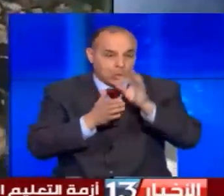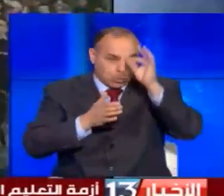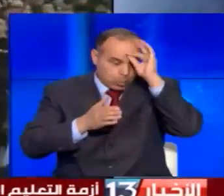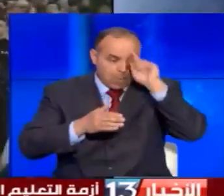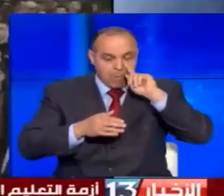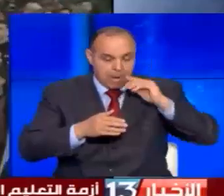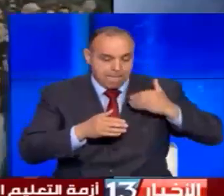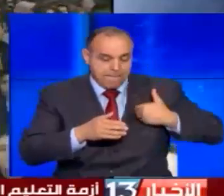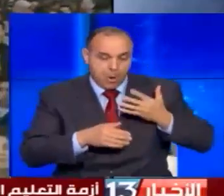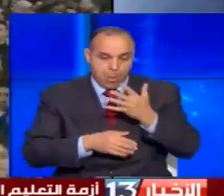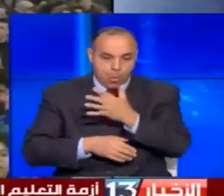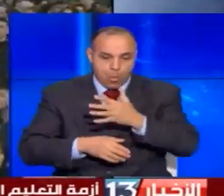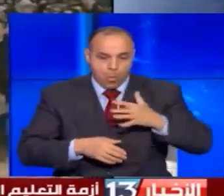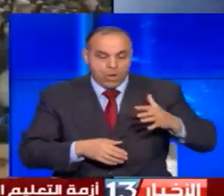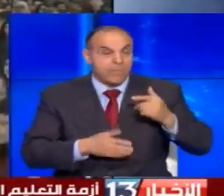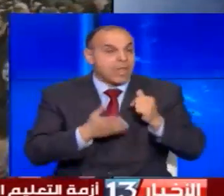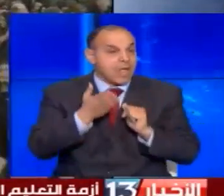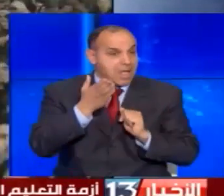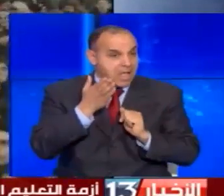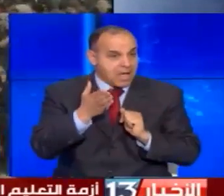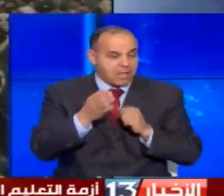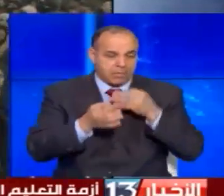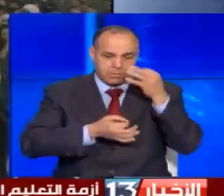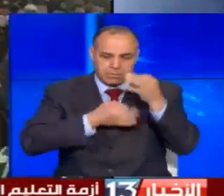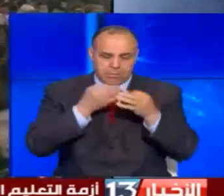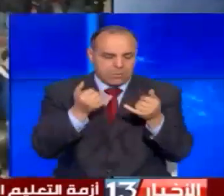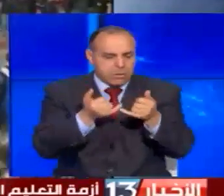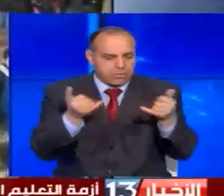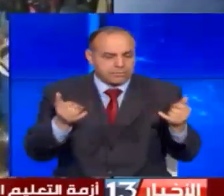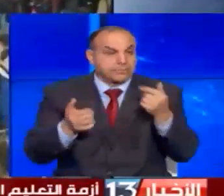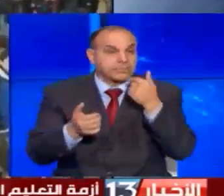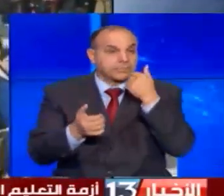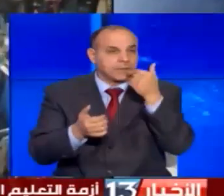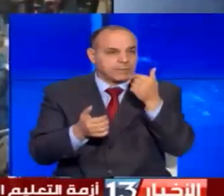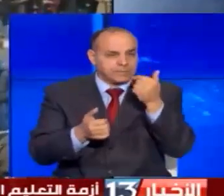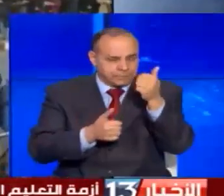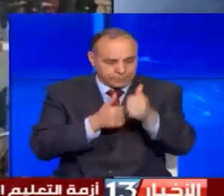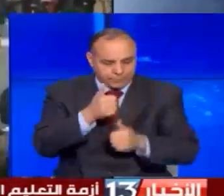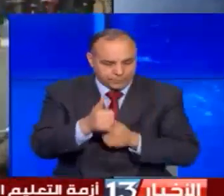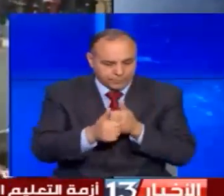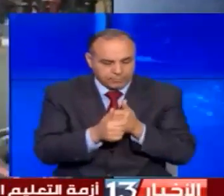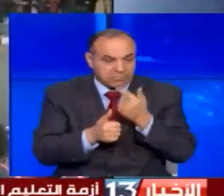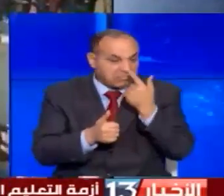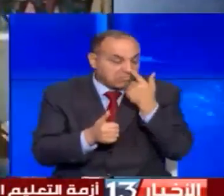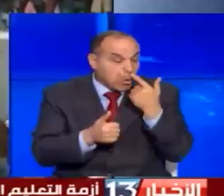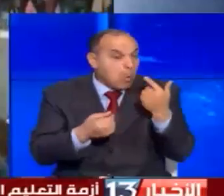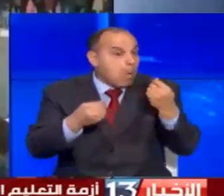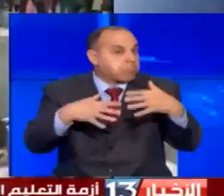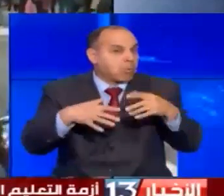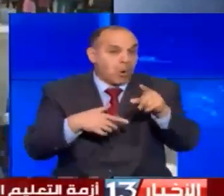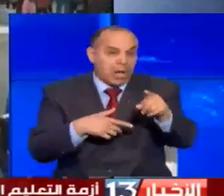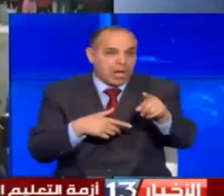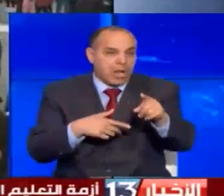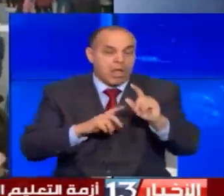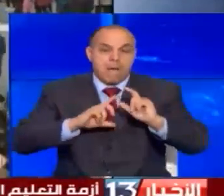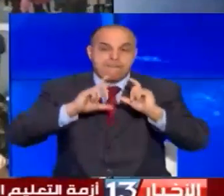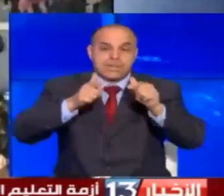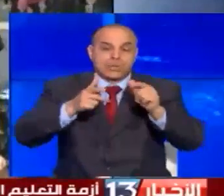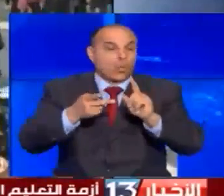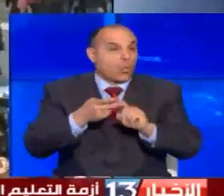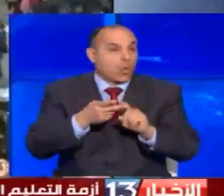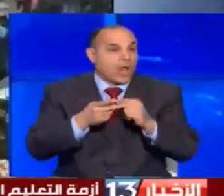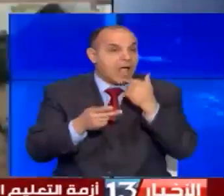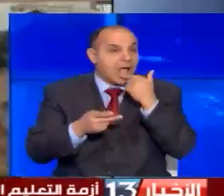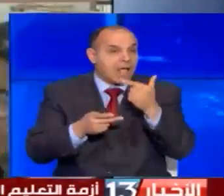للاولياء والتلاميذ رضا الزهروني في تصريح صحفي ان السنه الدراسيه اصبحت مهدده، وحمل مسؤوليه